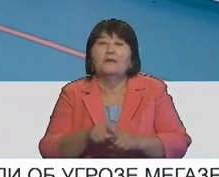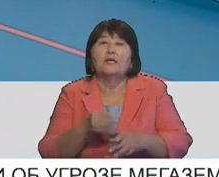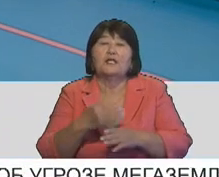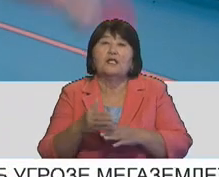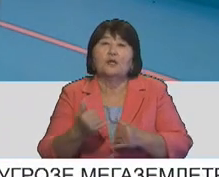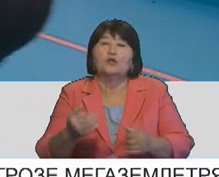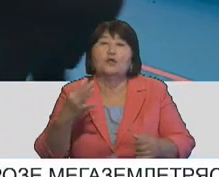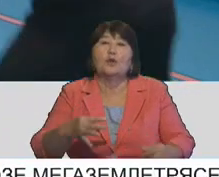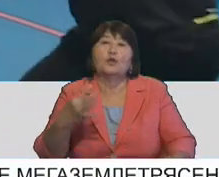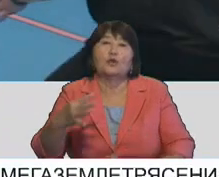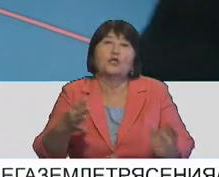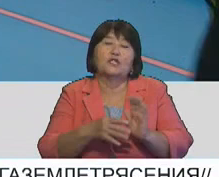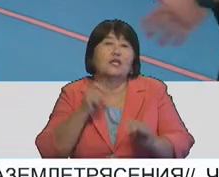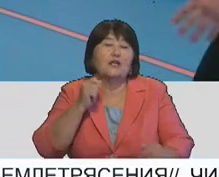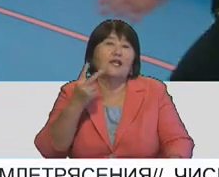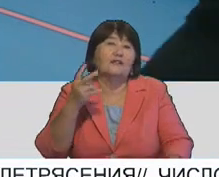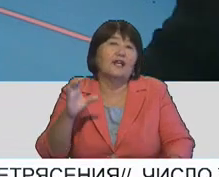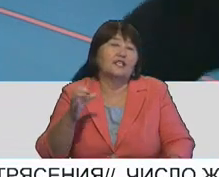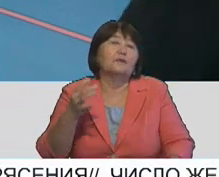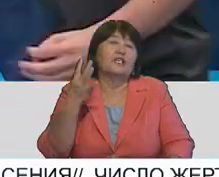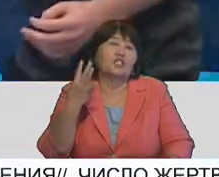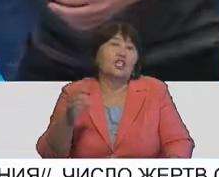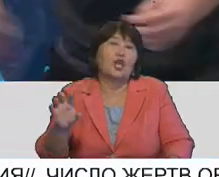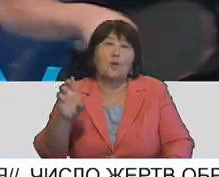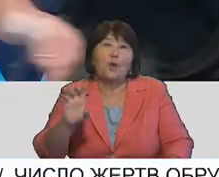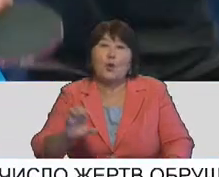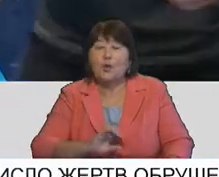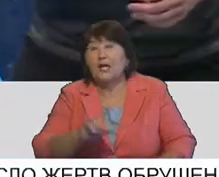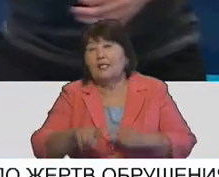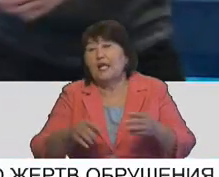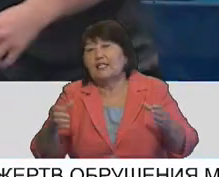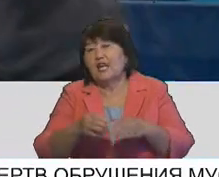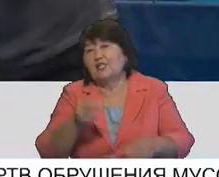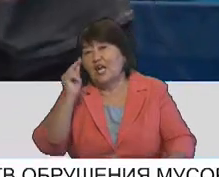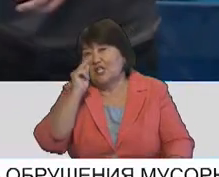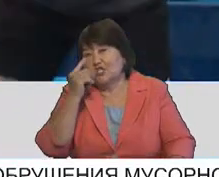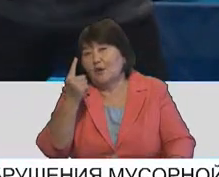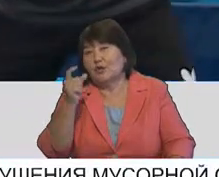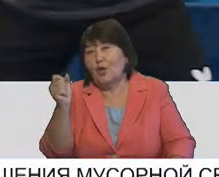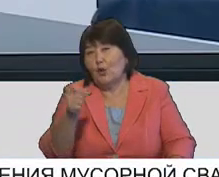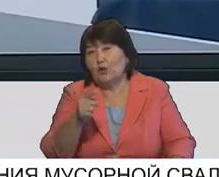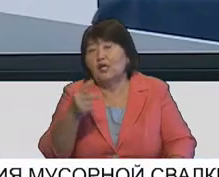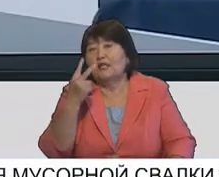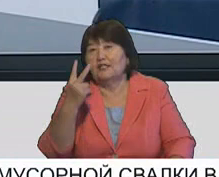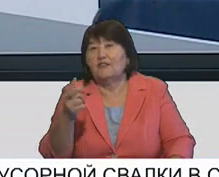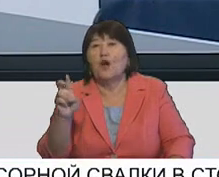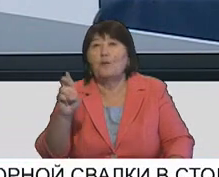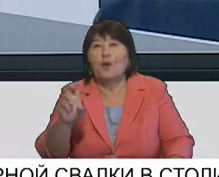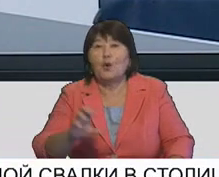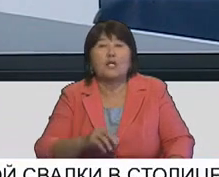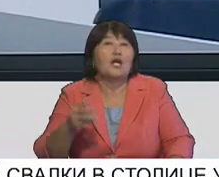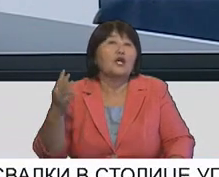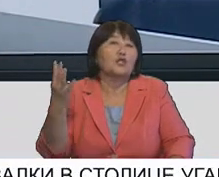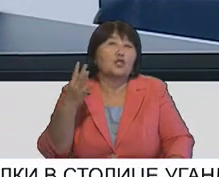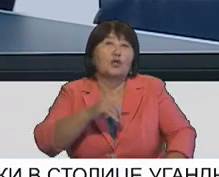категории 40-49 лет – 2 серебра и 4 бронзы. Далее следует команда Шымкента – 1 золото и 2 бронзы.